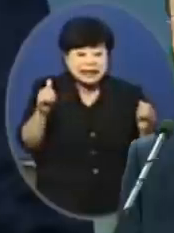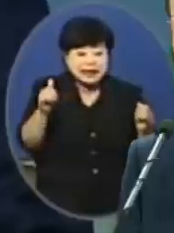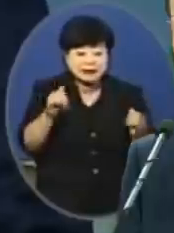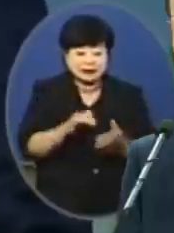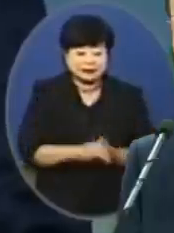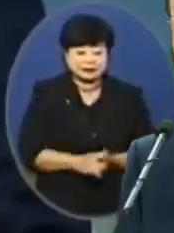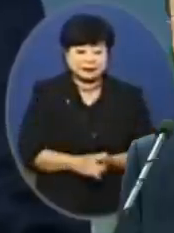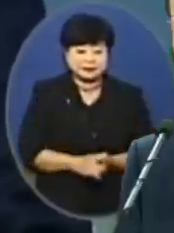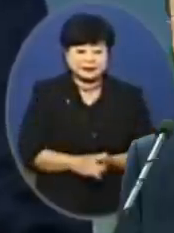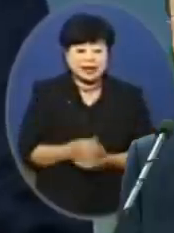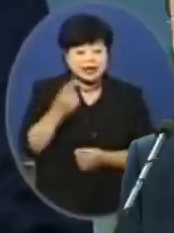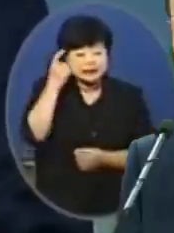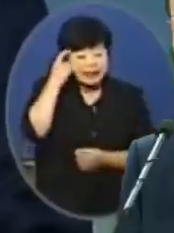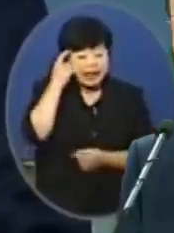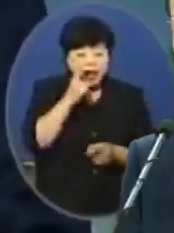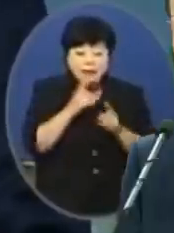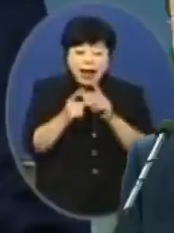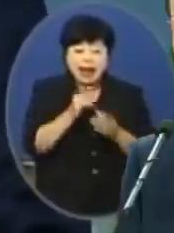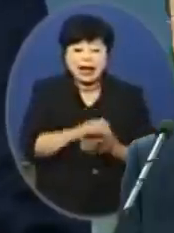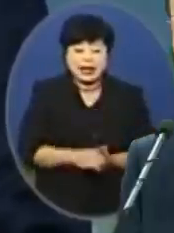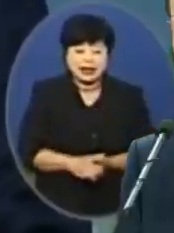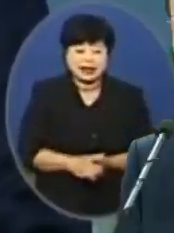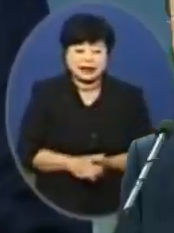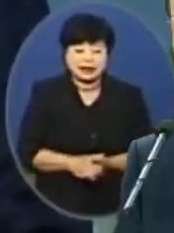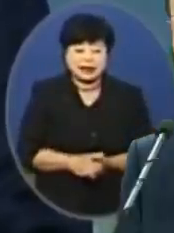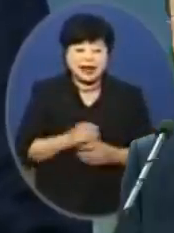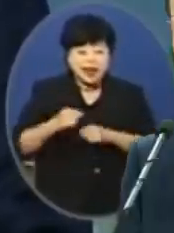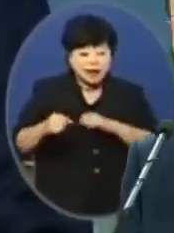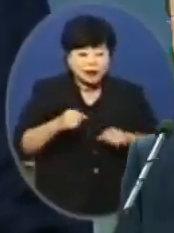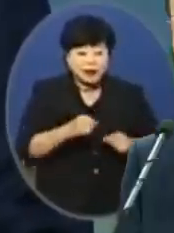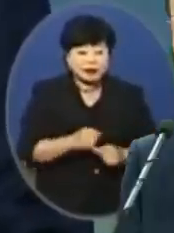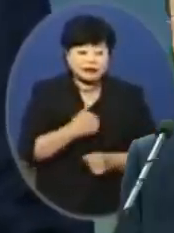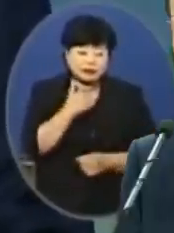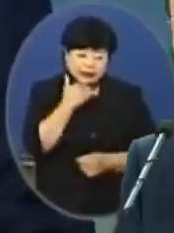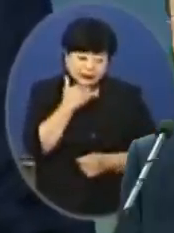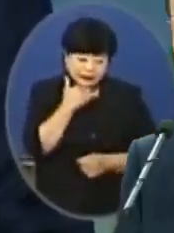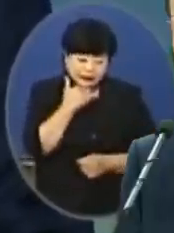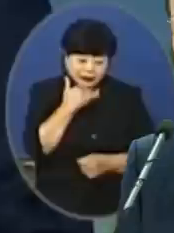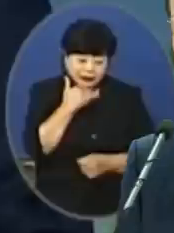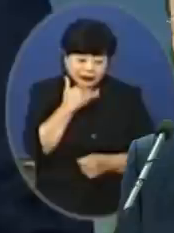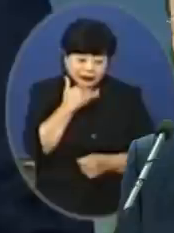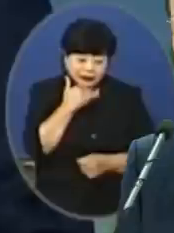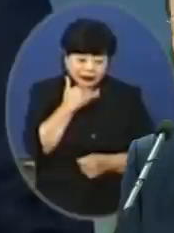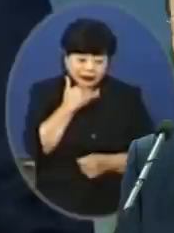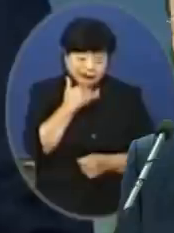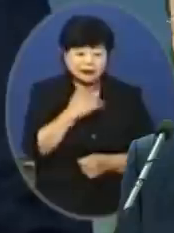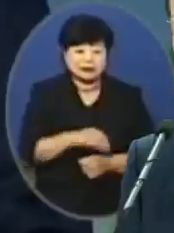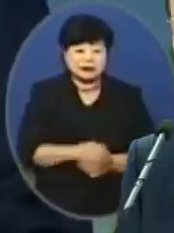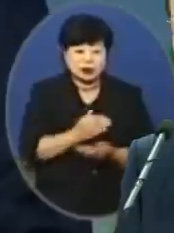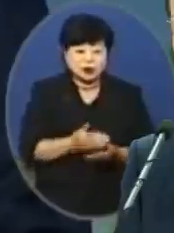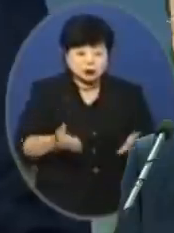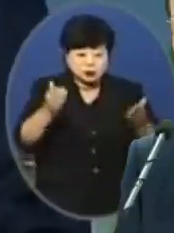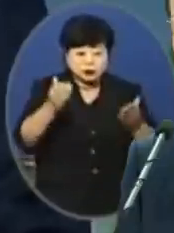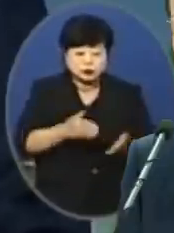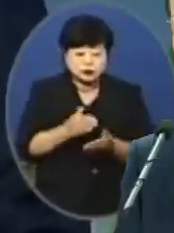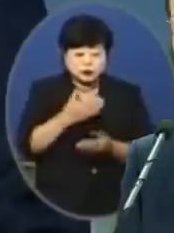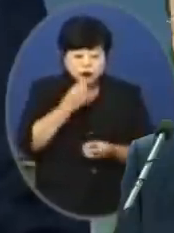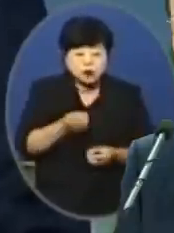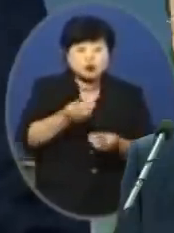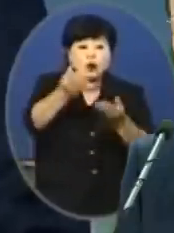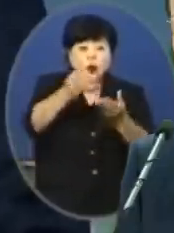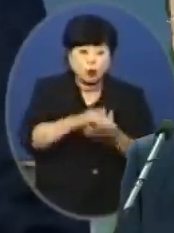그렇게 생각하고 말하고 행동하기를 기다려서 그릇이와 믿으면 축복을 주시는